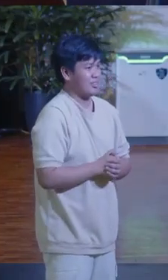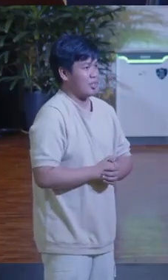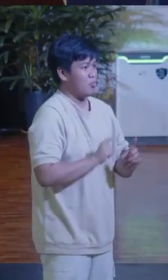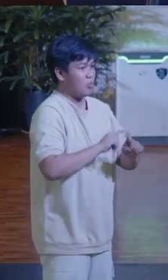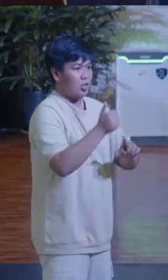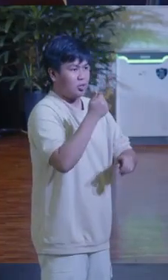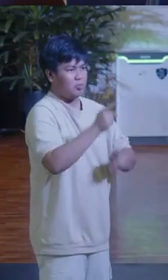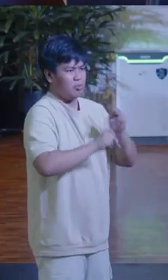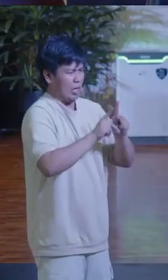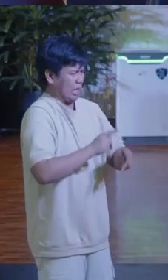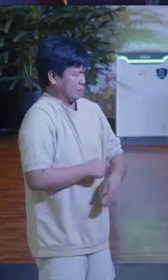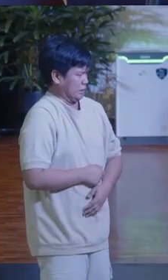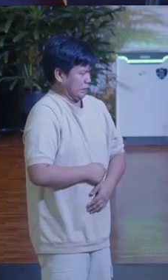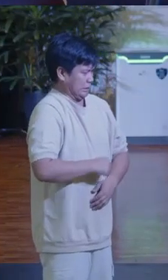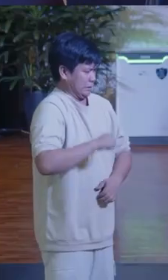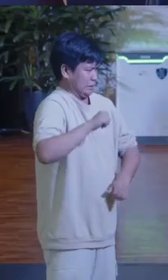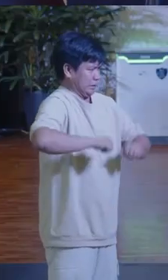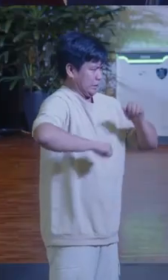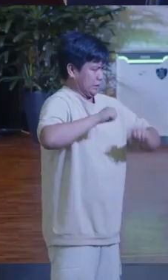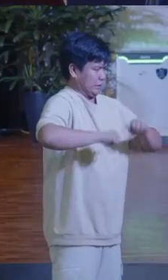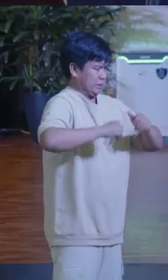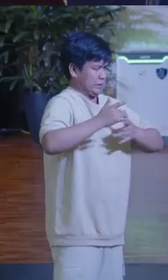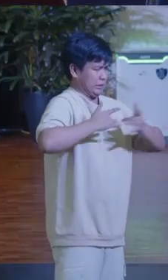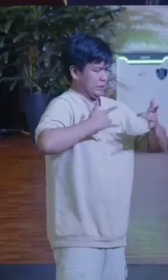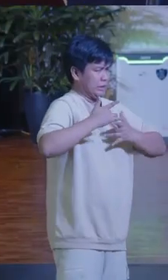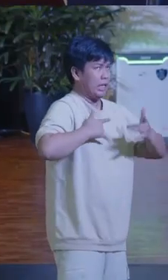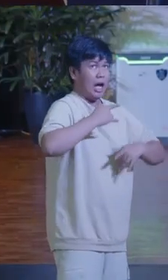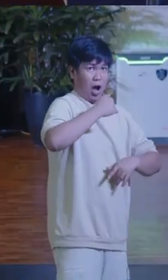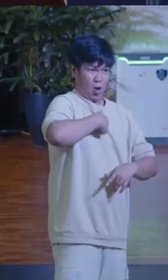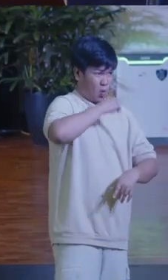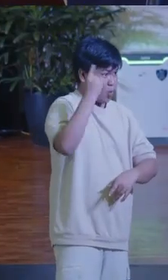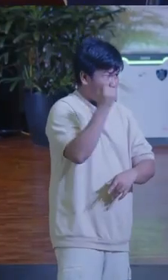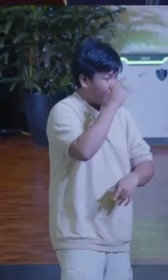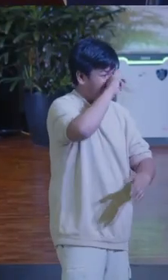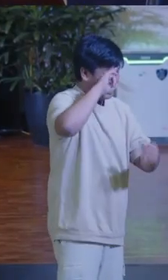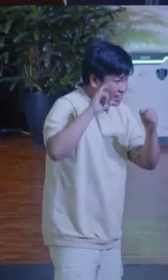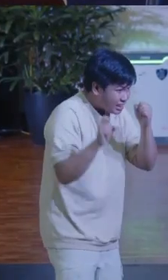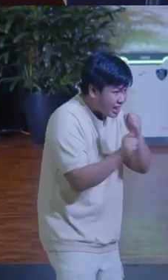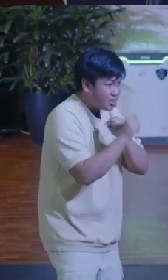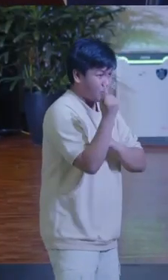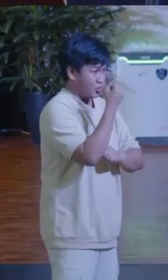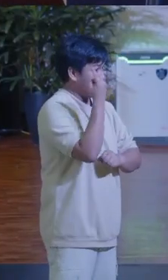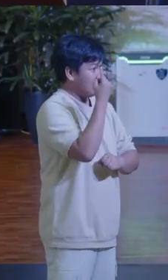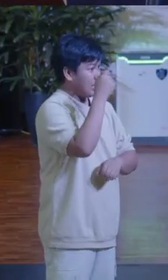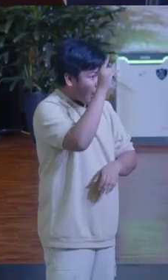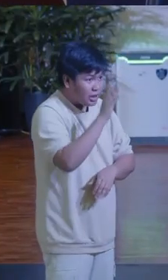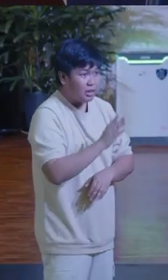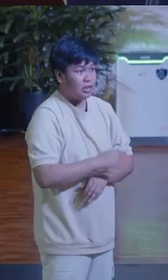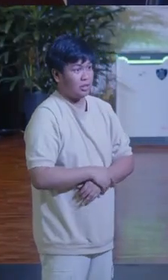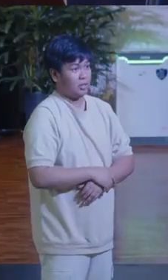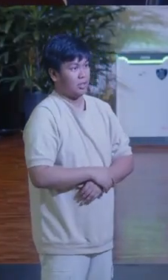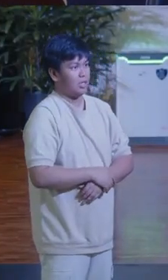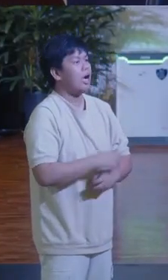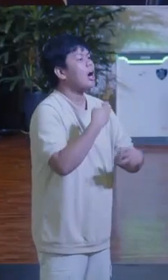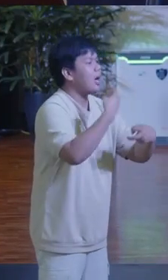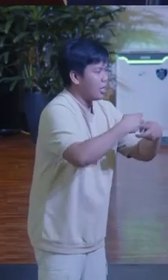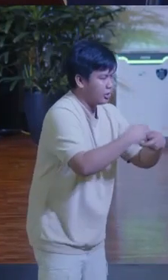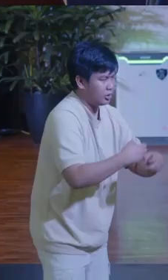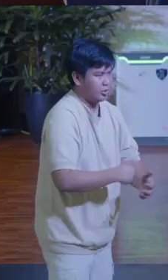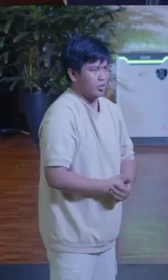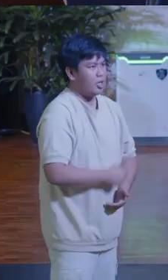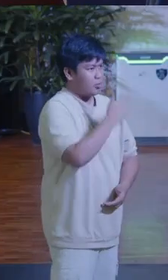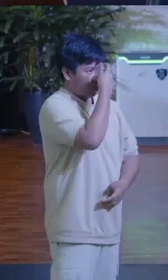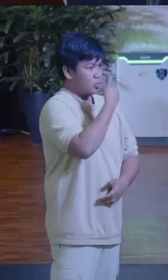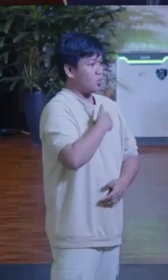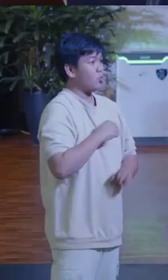nakakatakot na magtiwala lang sa grasya ng Diyos. Kasi grasya yun eh. No? Walang pinagkaiba yon sa